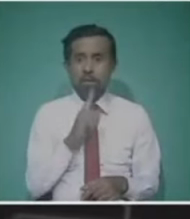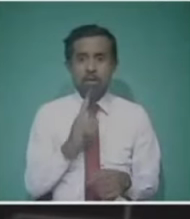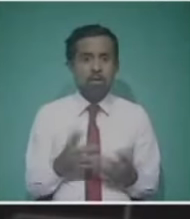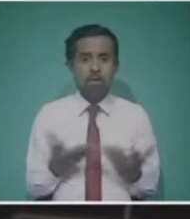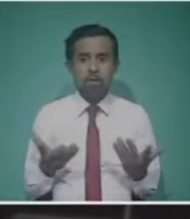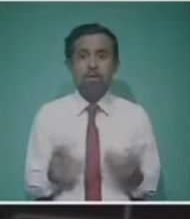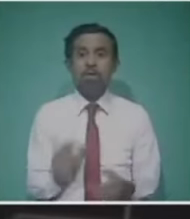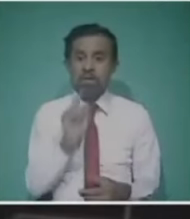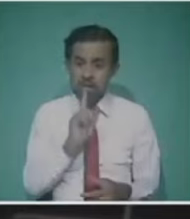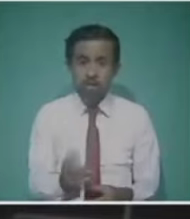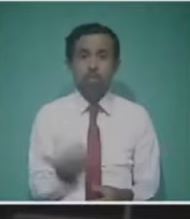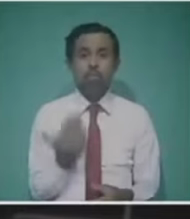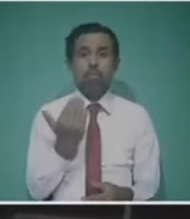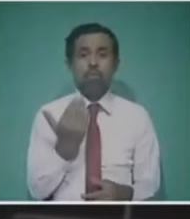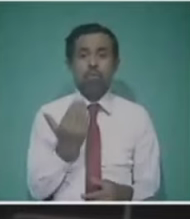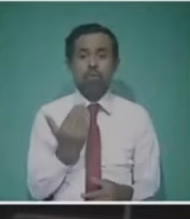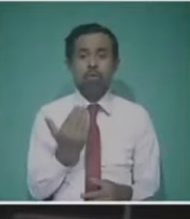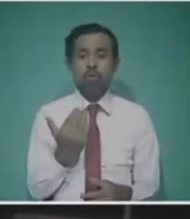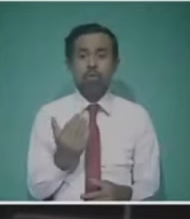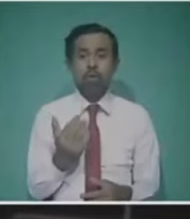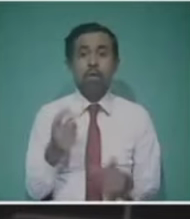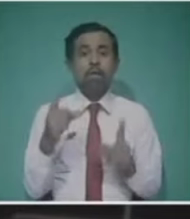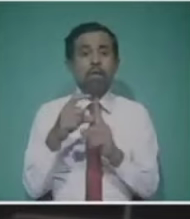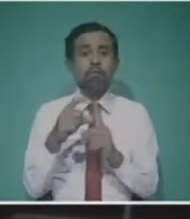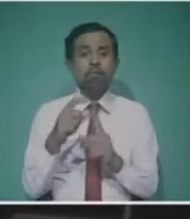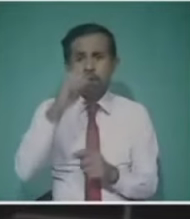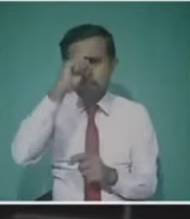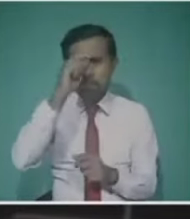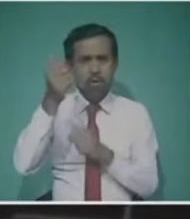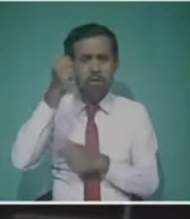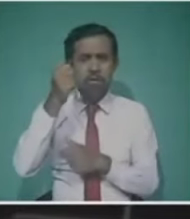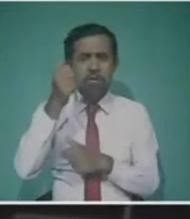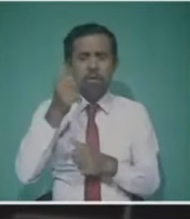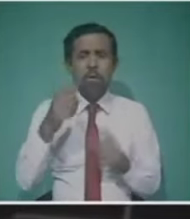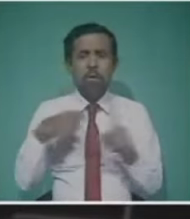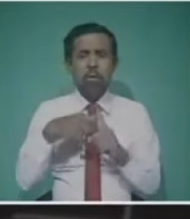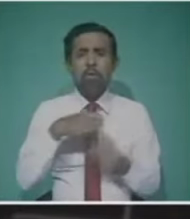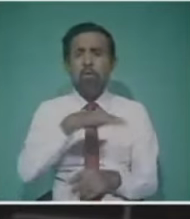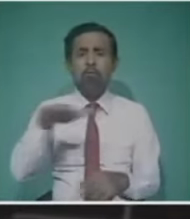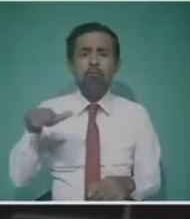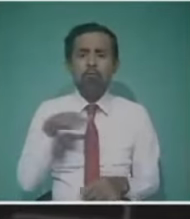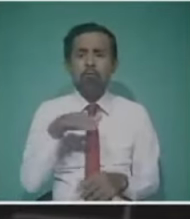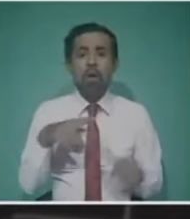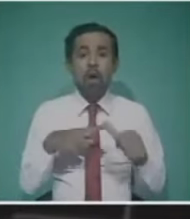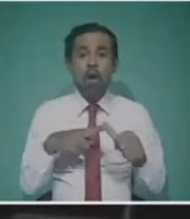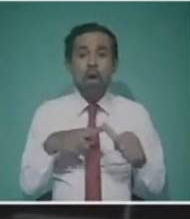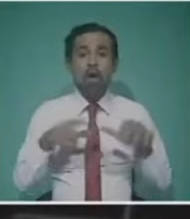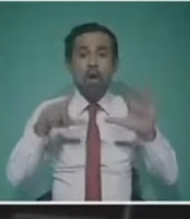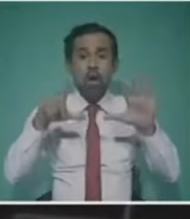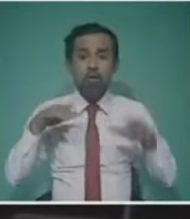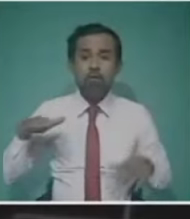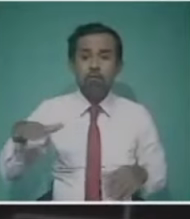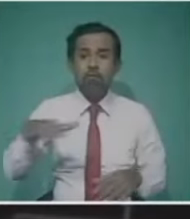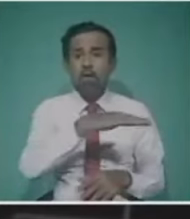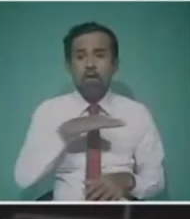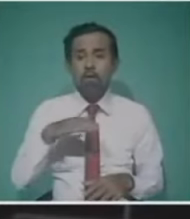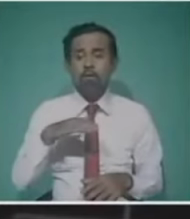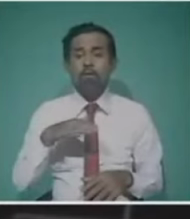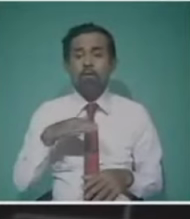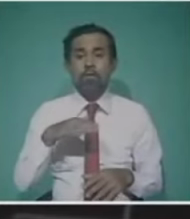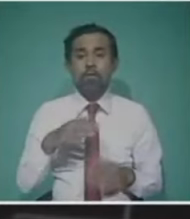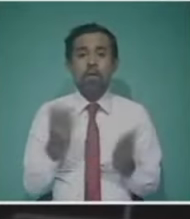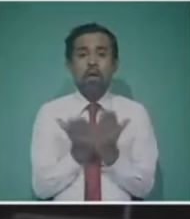வேண்டியிருக்கிறது. தேவநாயகம் ஐயாவுடைய காலத்திலே கும்புரமுலையிலே ஏழேக்கரிலே அச்சுக்கூட்டு தாவனம் கொண்டு வரப்பட்டது. பின்னர் அது